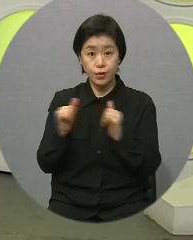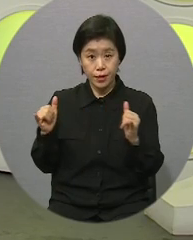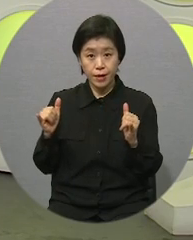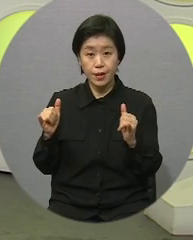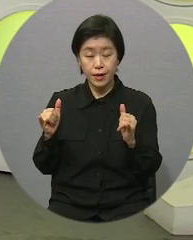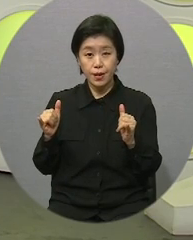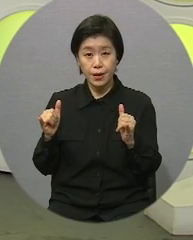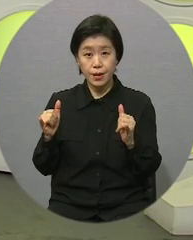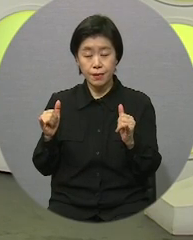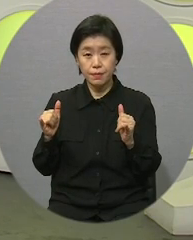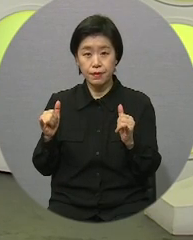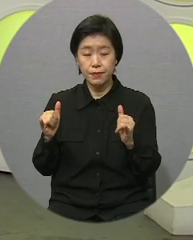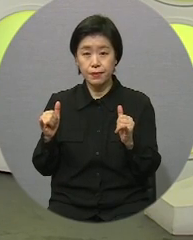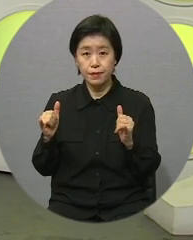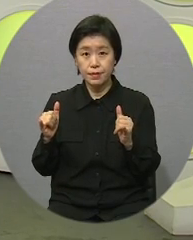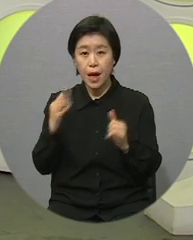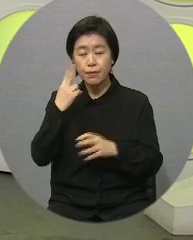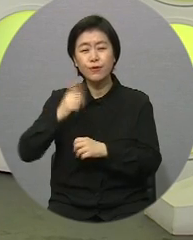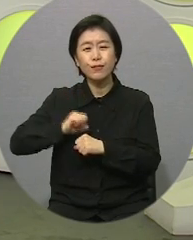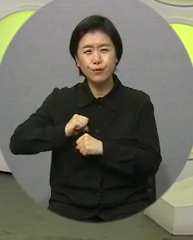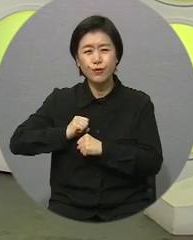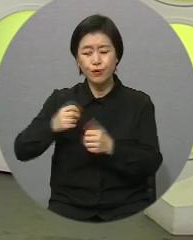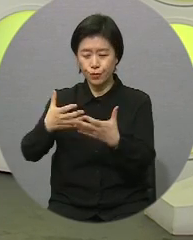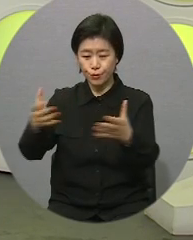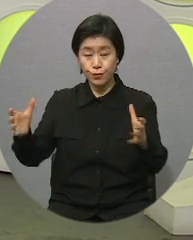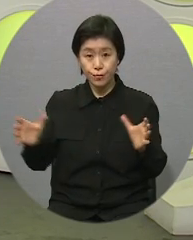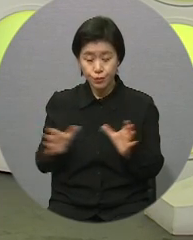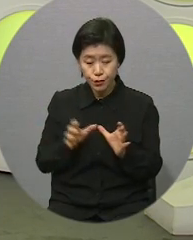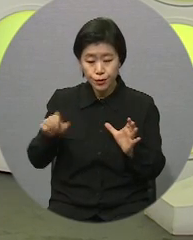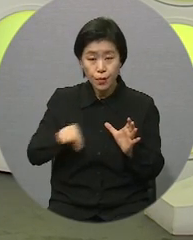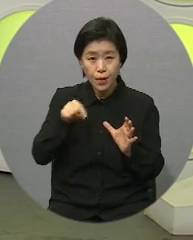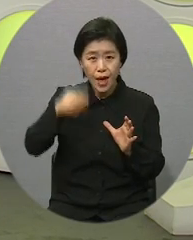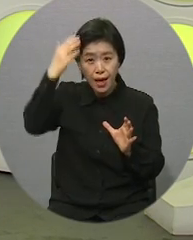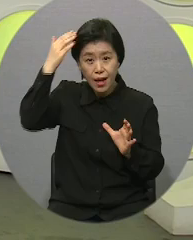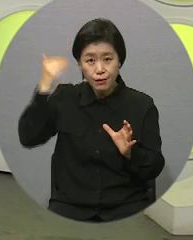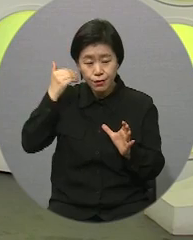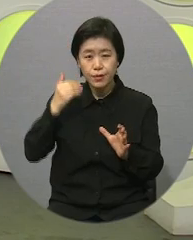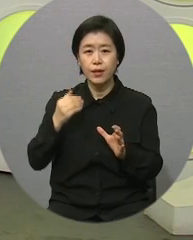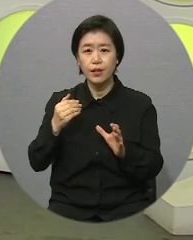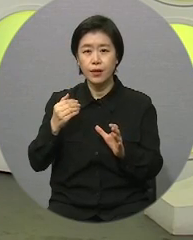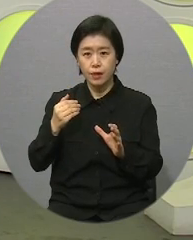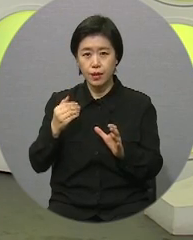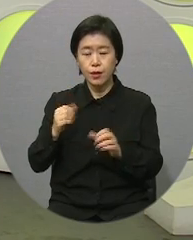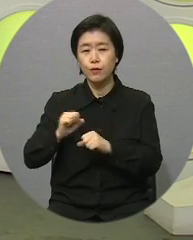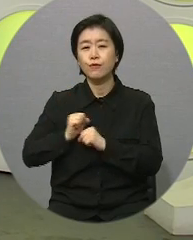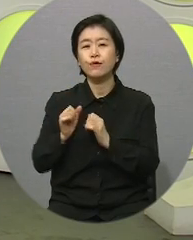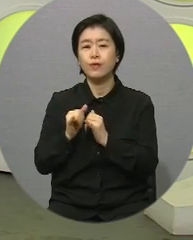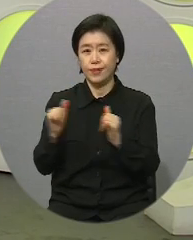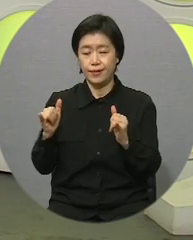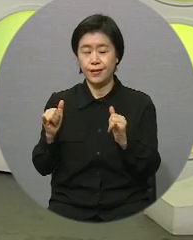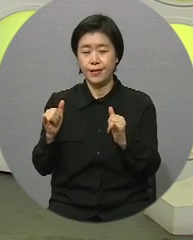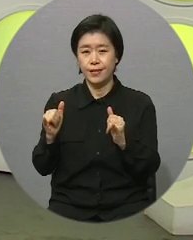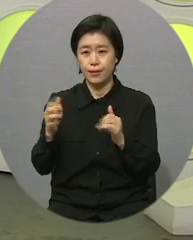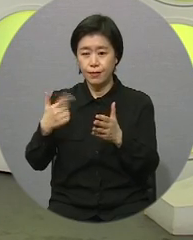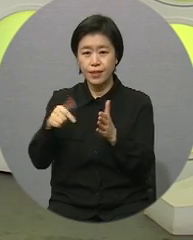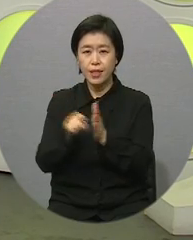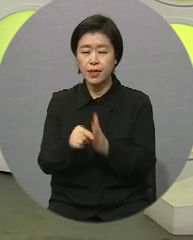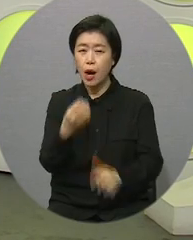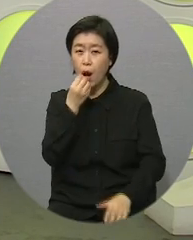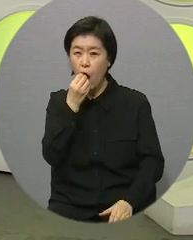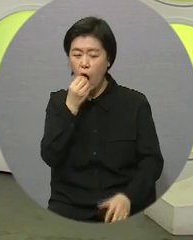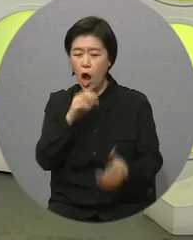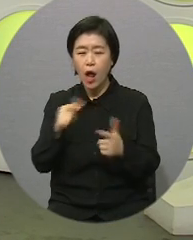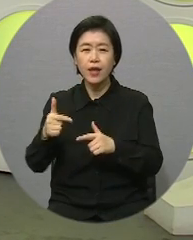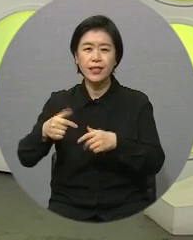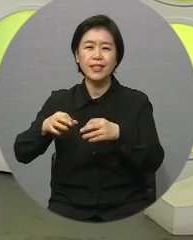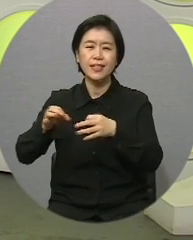주둔하는이 한국 군인들 아하 그분들을 대상으로 식당을 하셨습니다 아 그래서 고생을